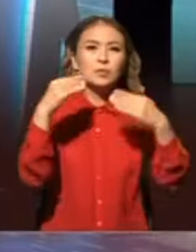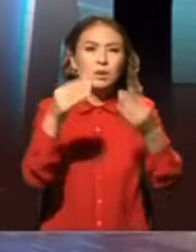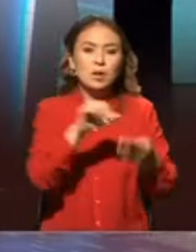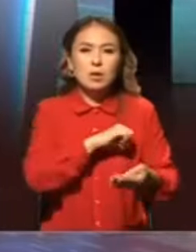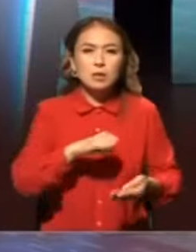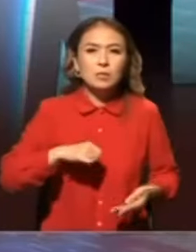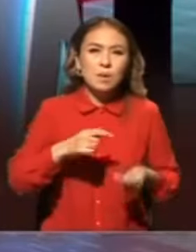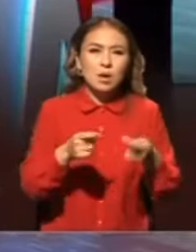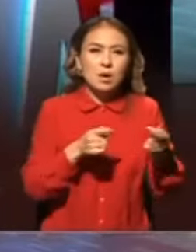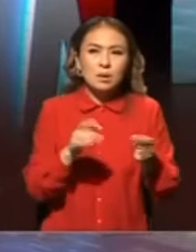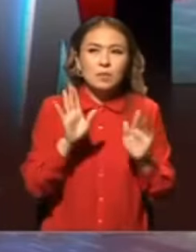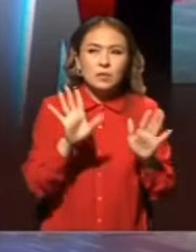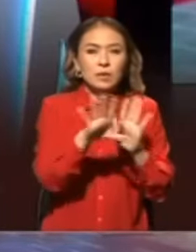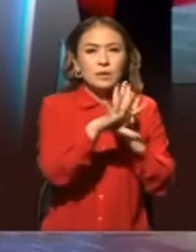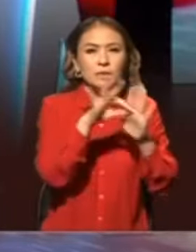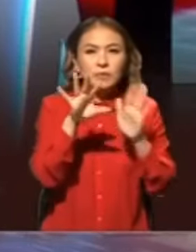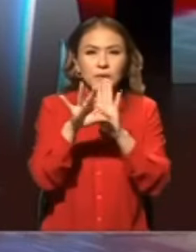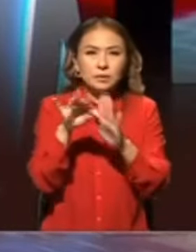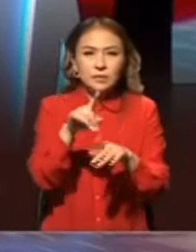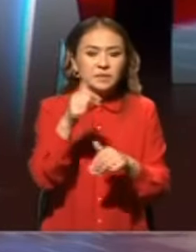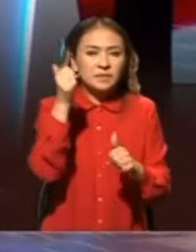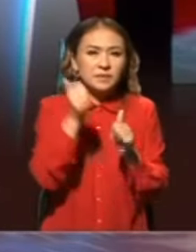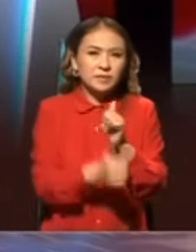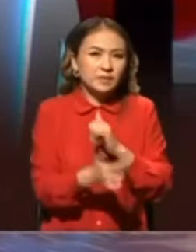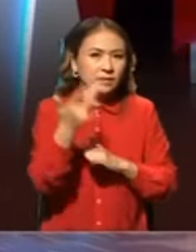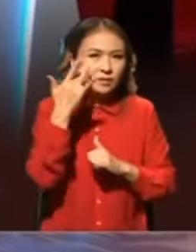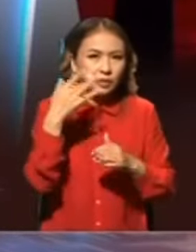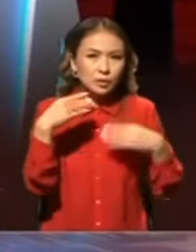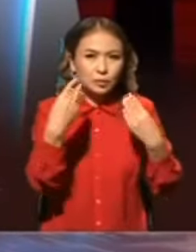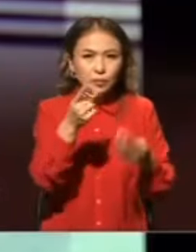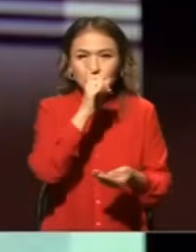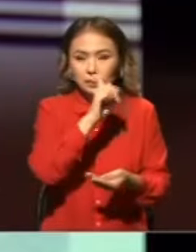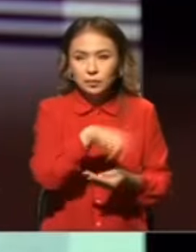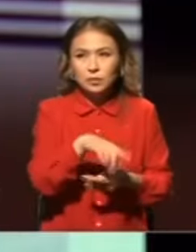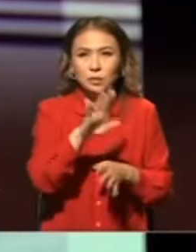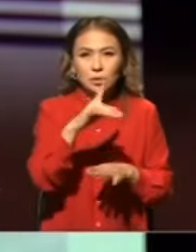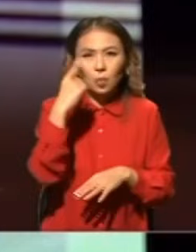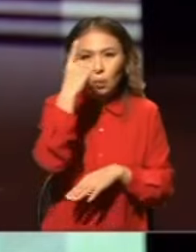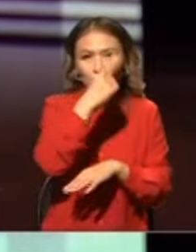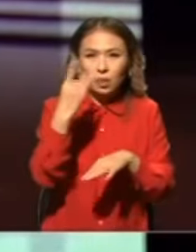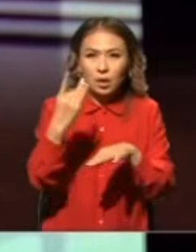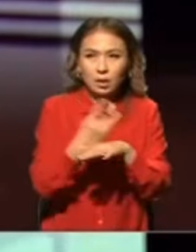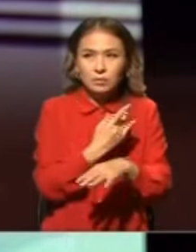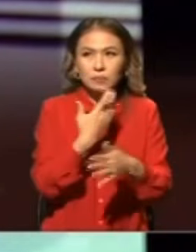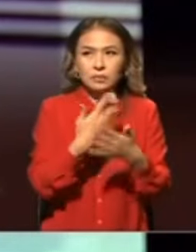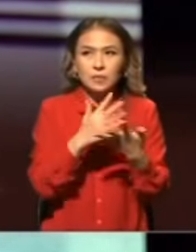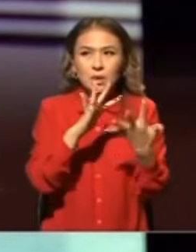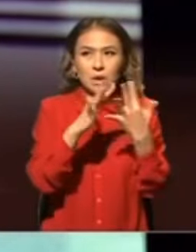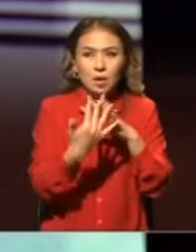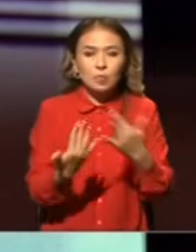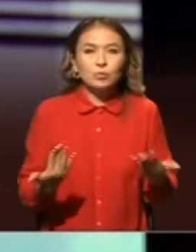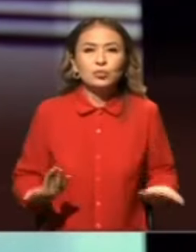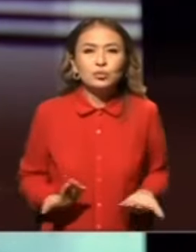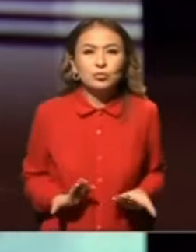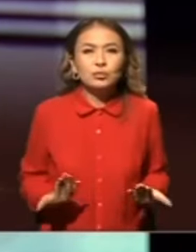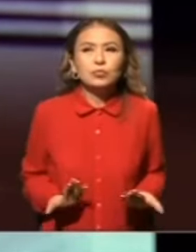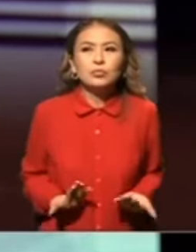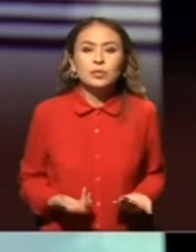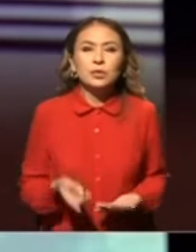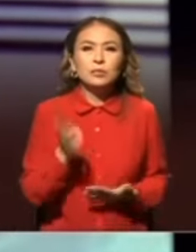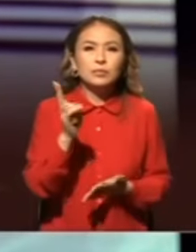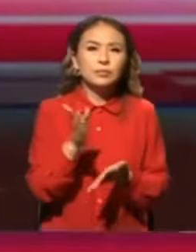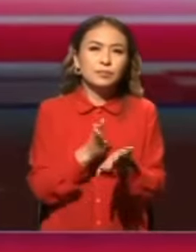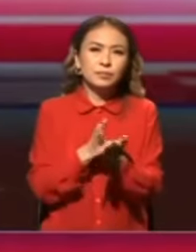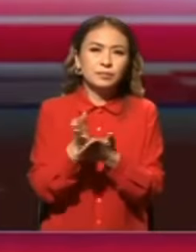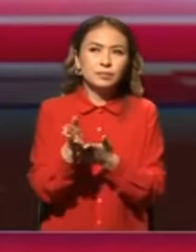әкімі ғана таңдайды. Бұл жыл 12 ай берілмейтін түсінікті бұл кредиттің, иә? Жылына бір рет берілуі мүмкін. Ауылдың тұрғындары кімге барады?